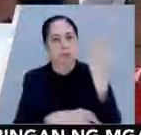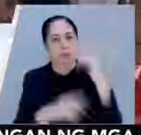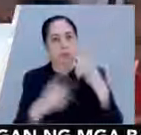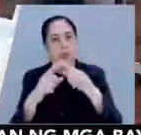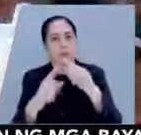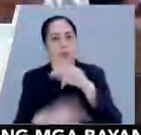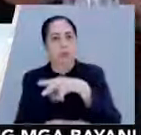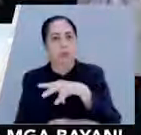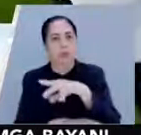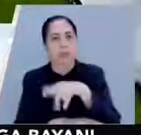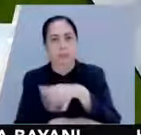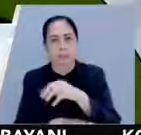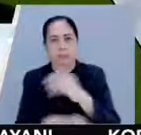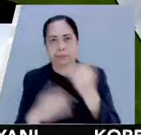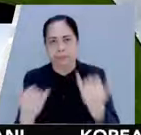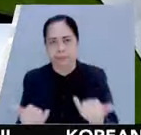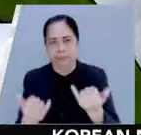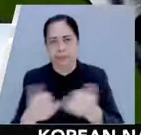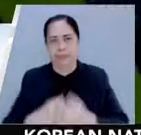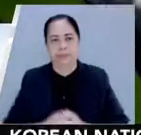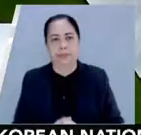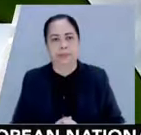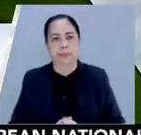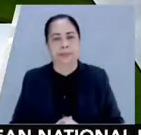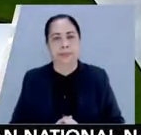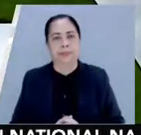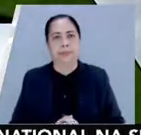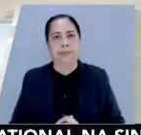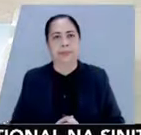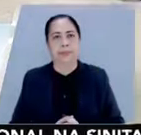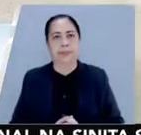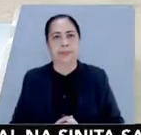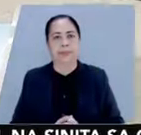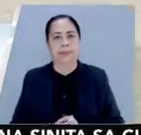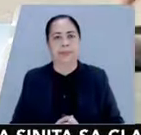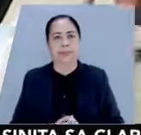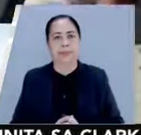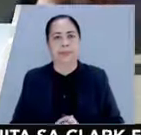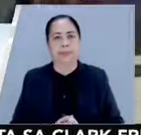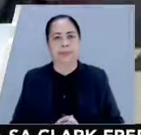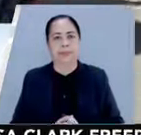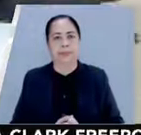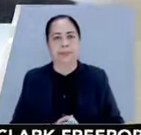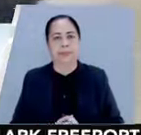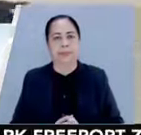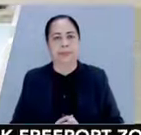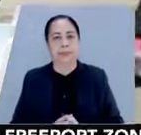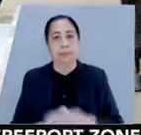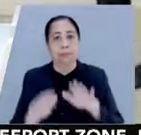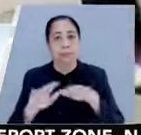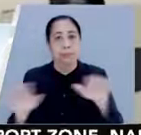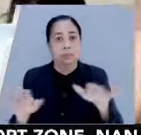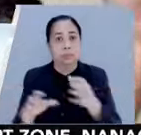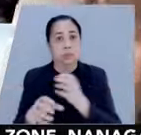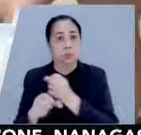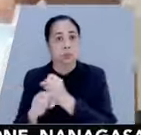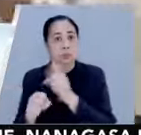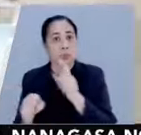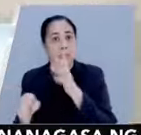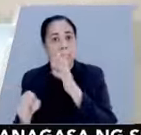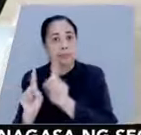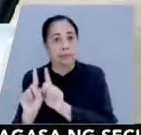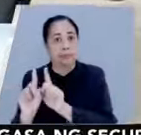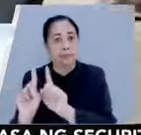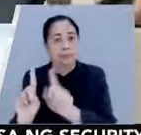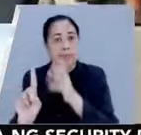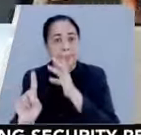ngayong gabi. Hawakan niyo ang nanay niyo. Mga bata, hawakan niyo ang nanay niyo sa